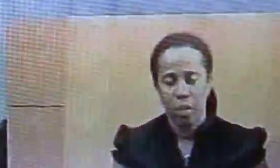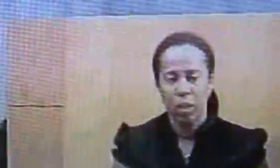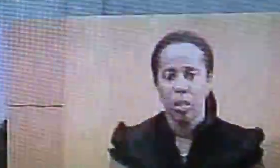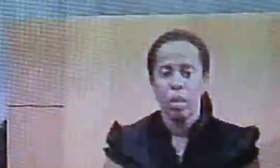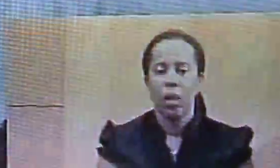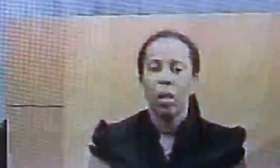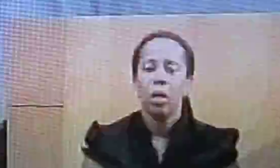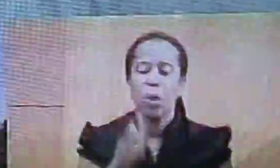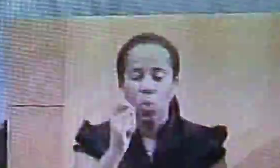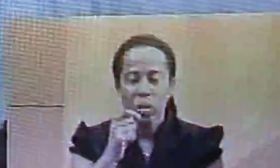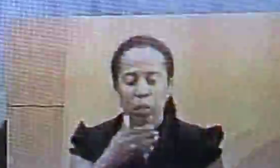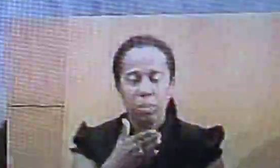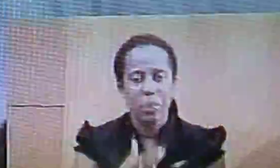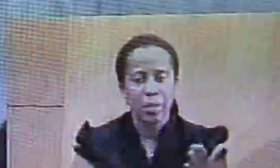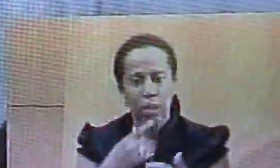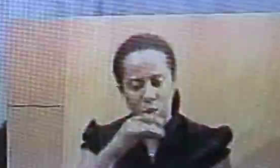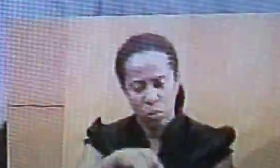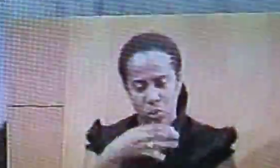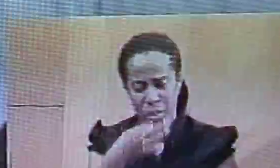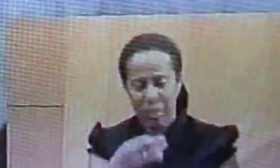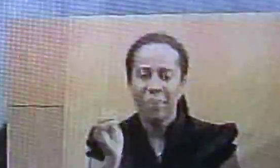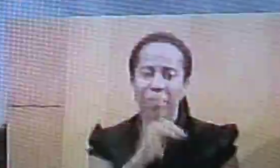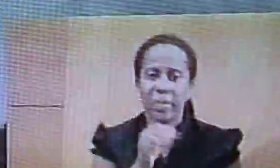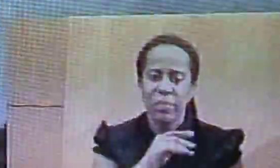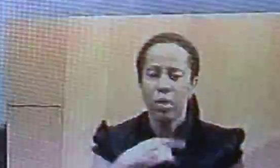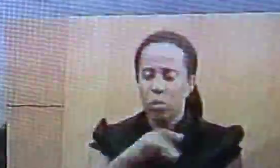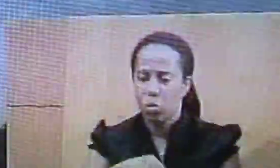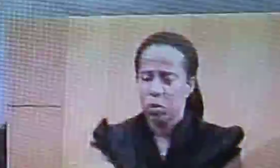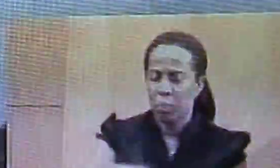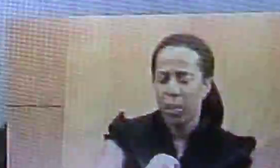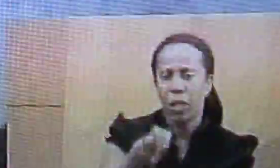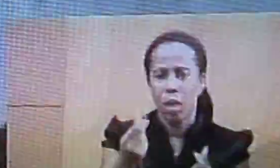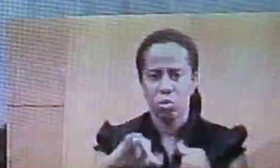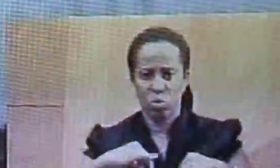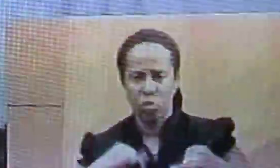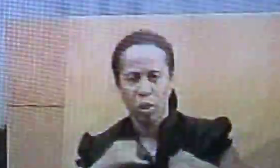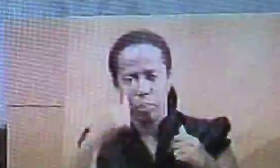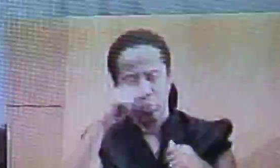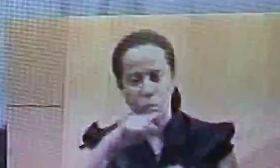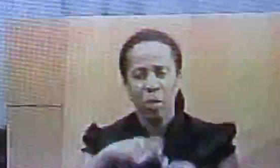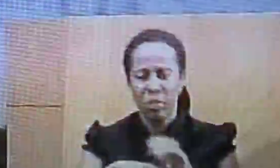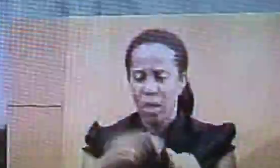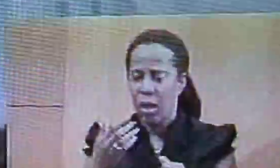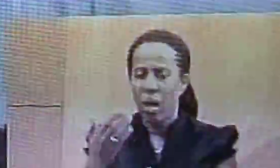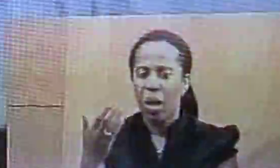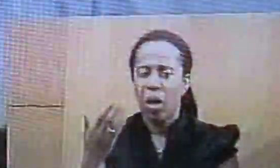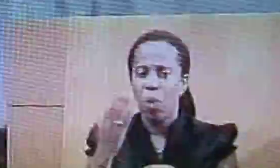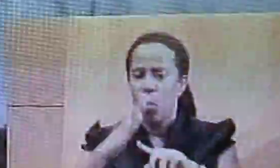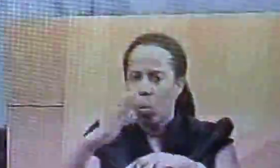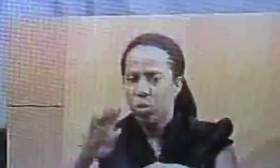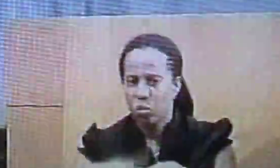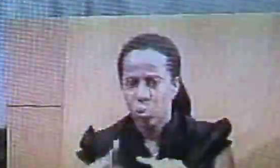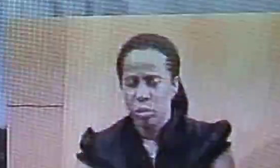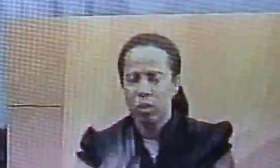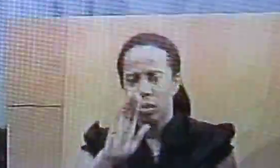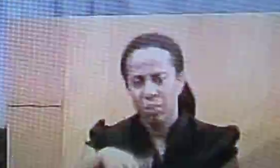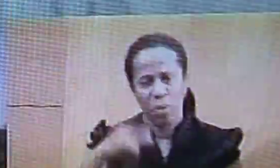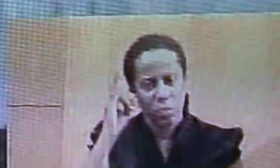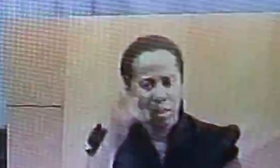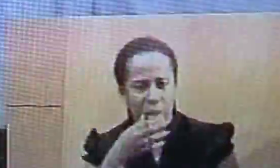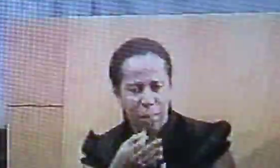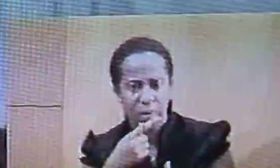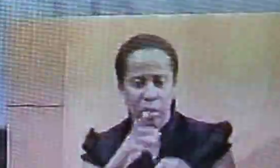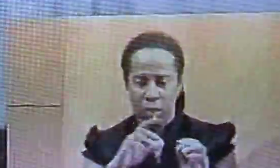a dit un peu rapidement, on a pris l'argent de la jeunesse pour faire autre chose. C'est mal connaître le domaine de la